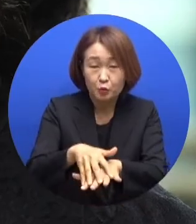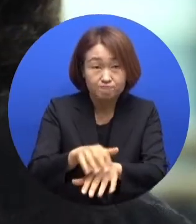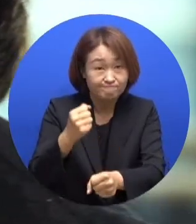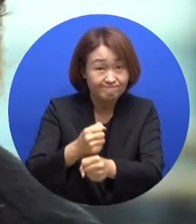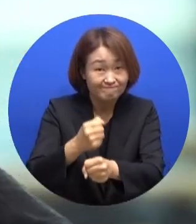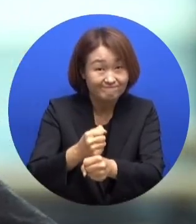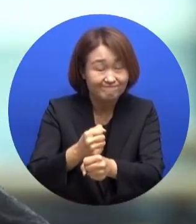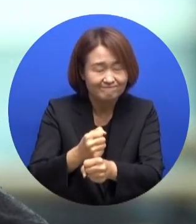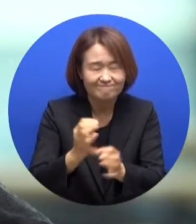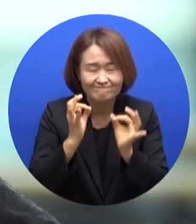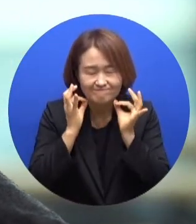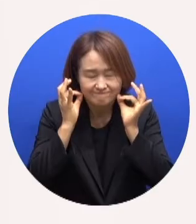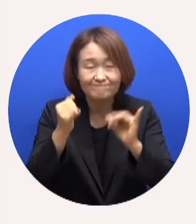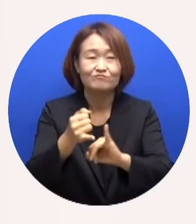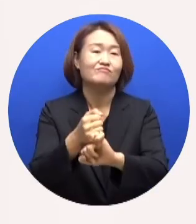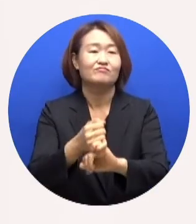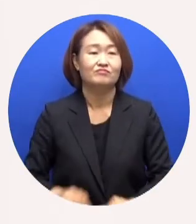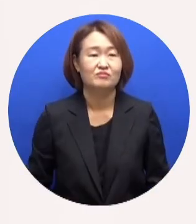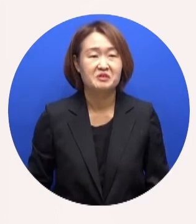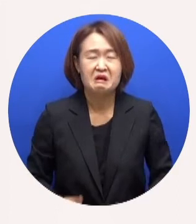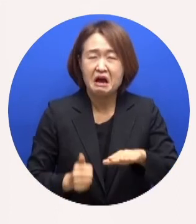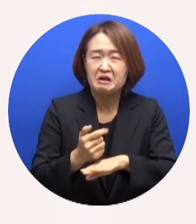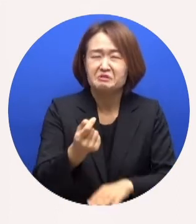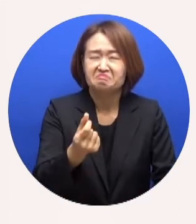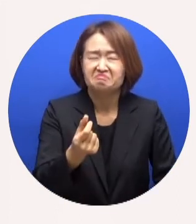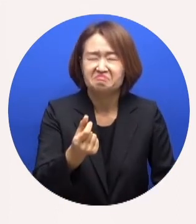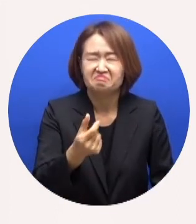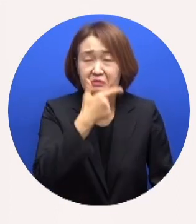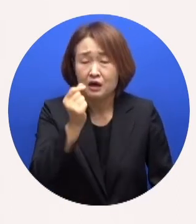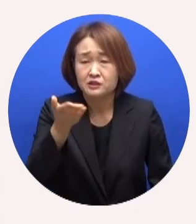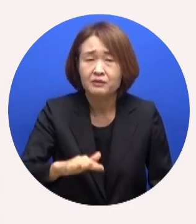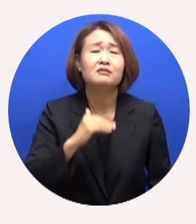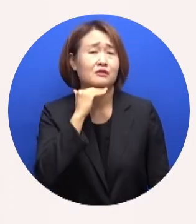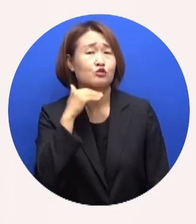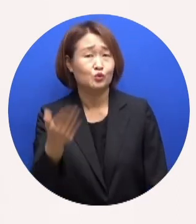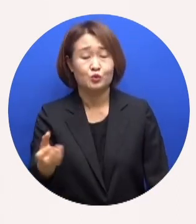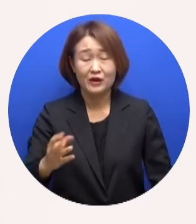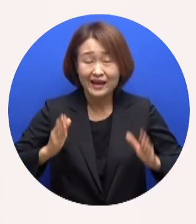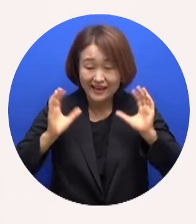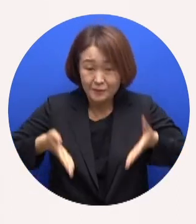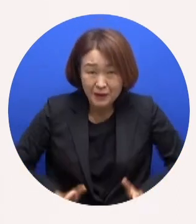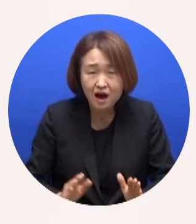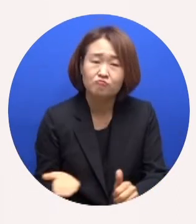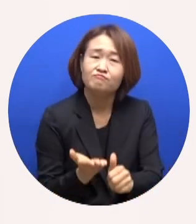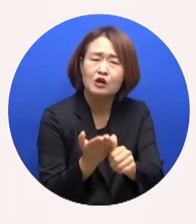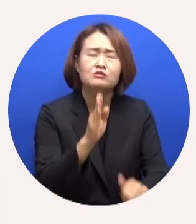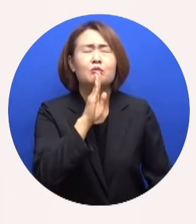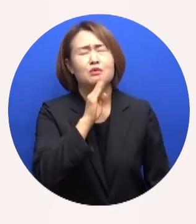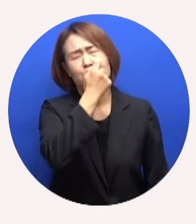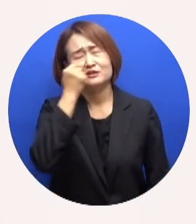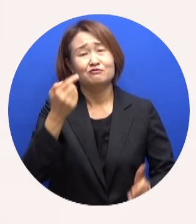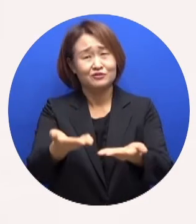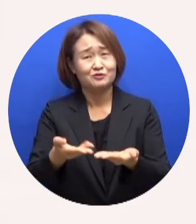구축하도록 애쓰겠습니다. 성과가 조금 떨어지더라도 기다려주고 출산휴가와 육아휴직이 당연히